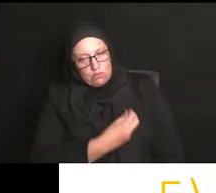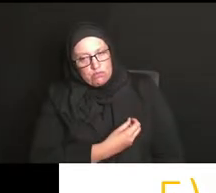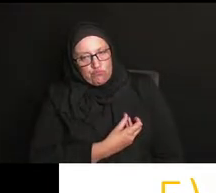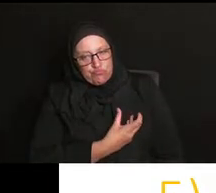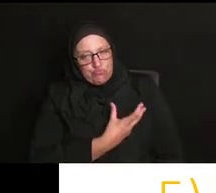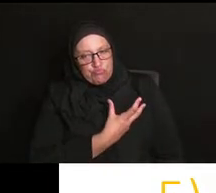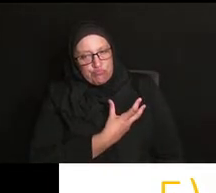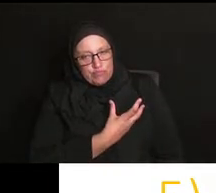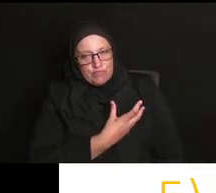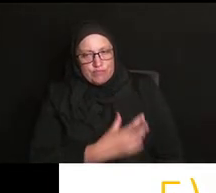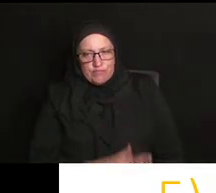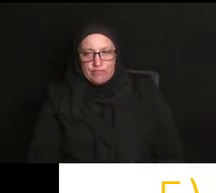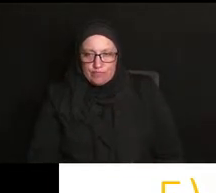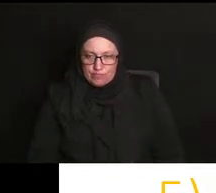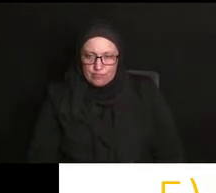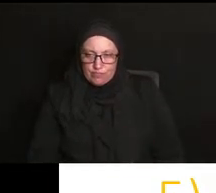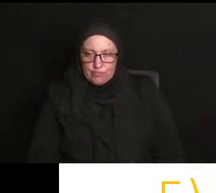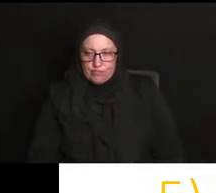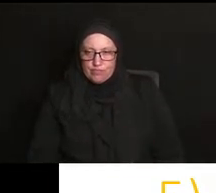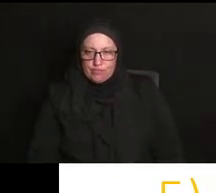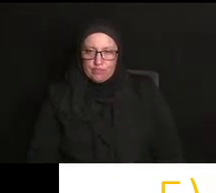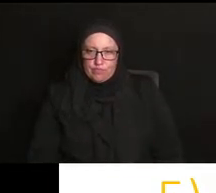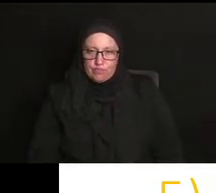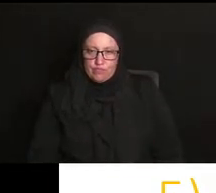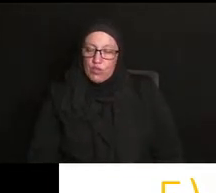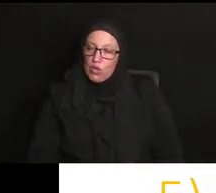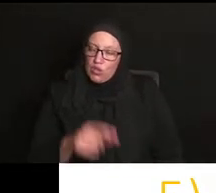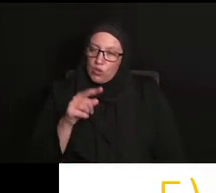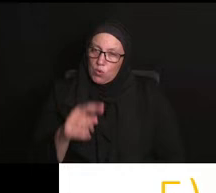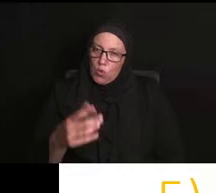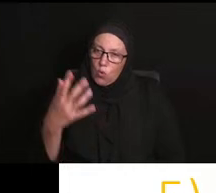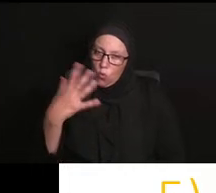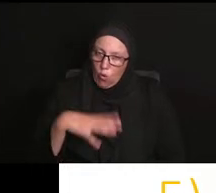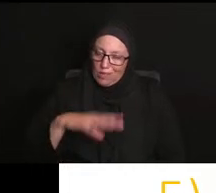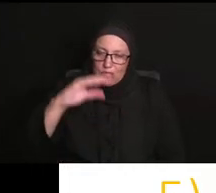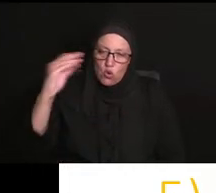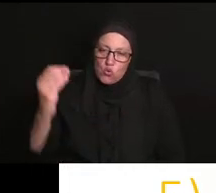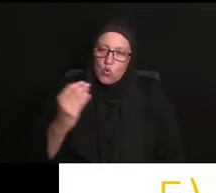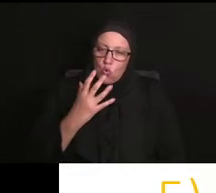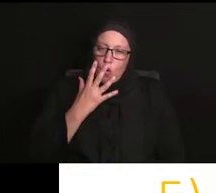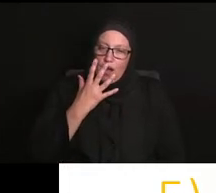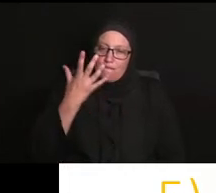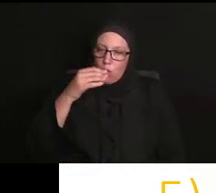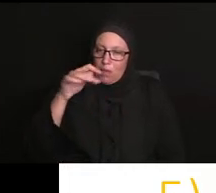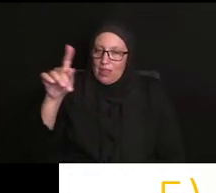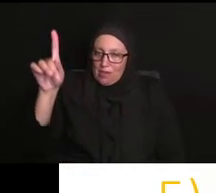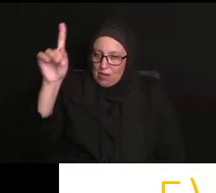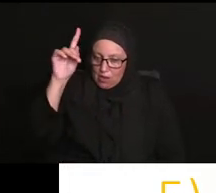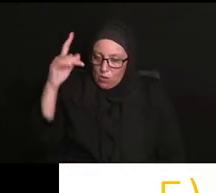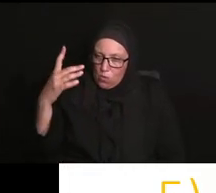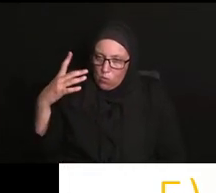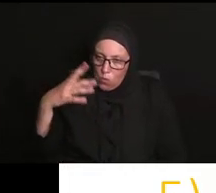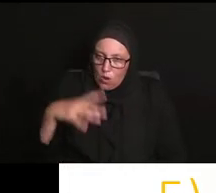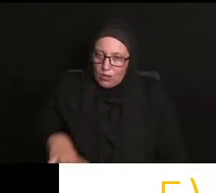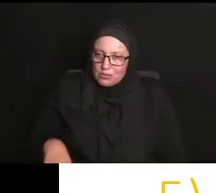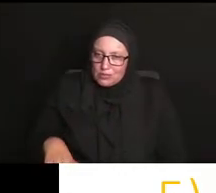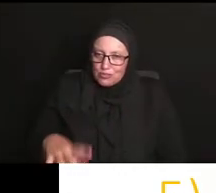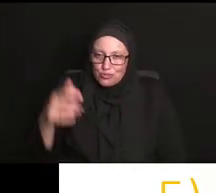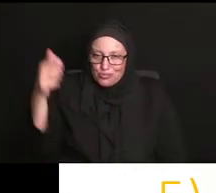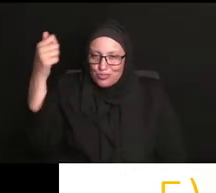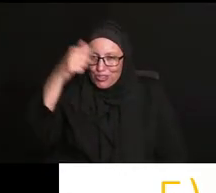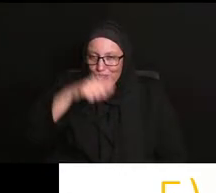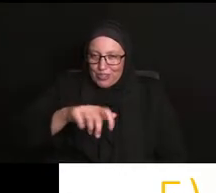أَرَدْتَ الْعِلْمَ. If you wish to have that nur, that knowledge, فَطْلُبْ أَوَّلًا